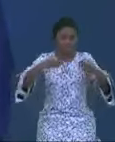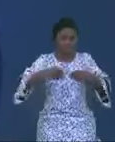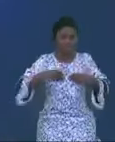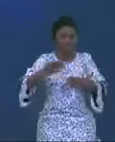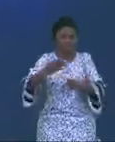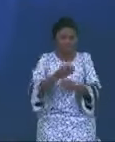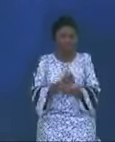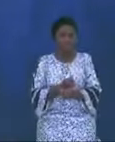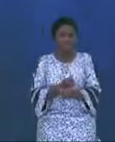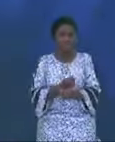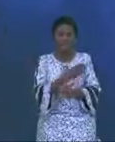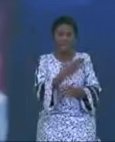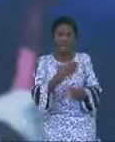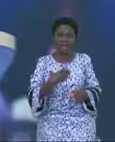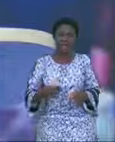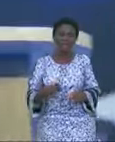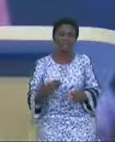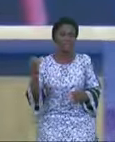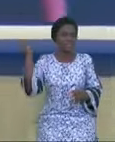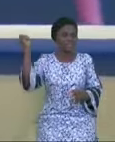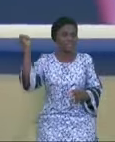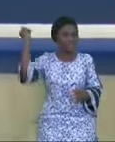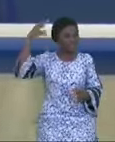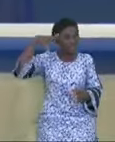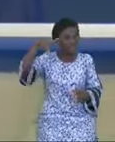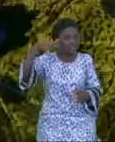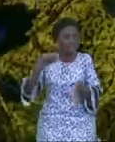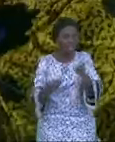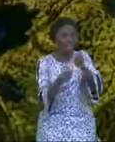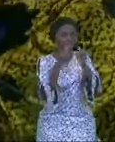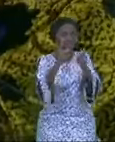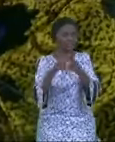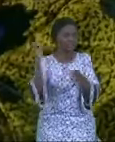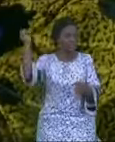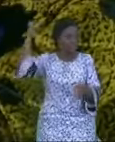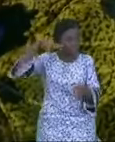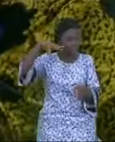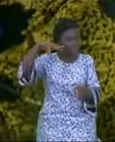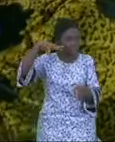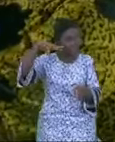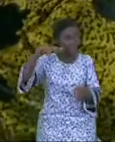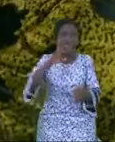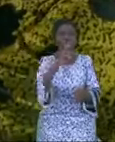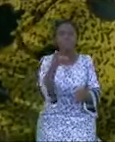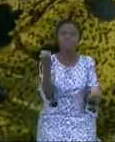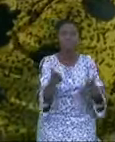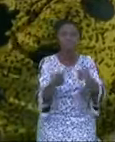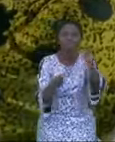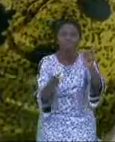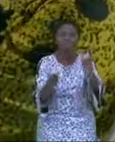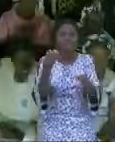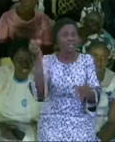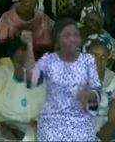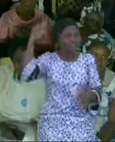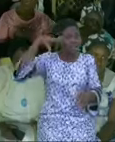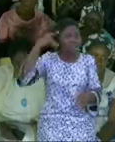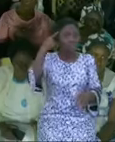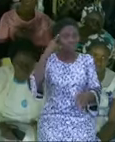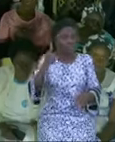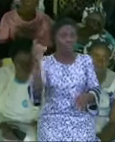et grâce pour grâce grâce aux grâces est-ce que tu es là grâce ou grâce